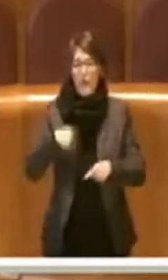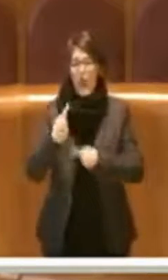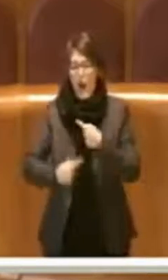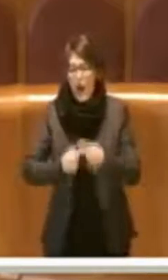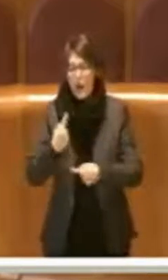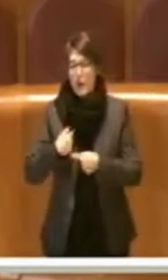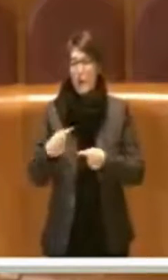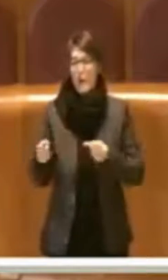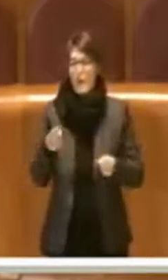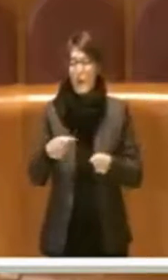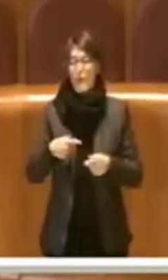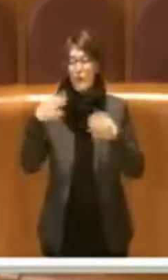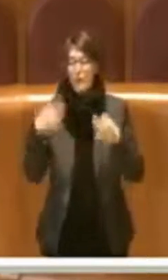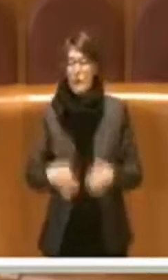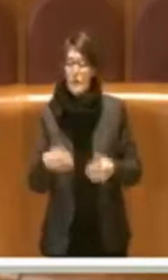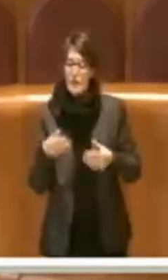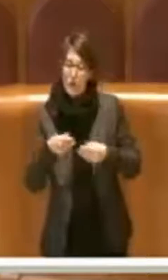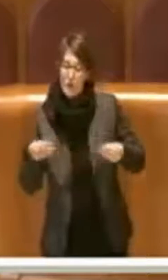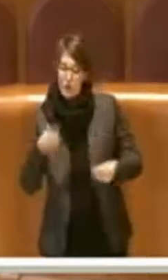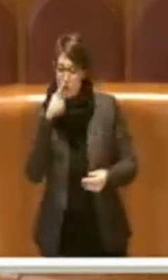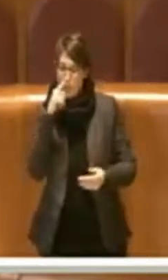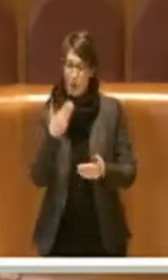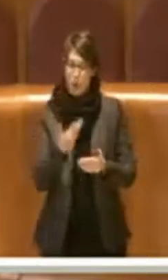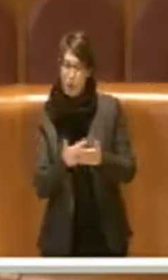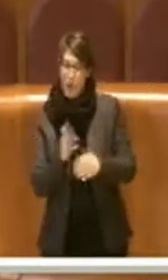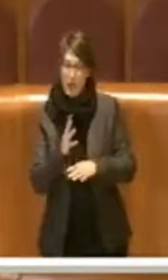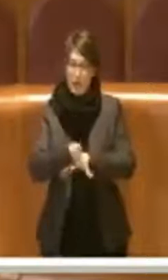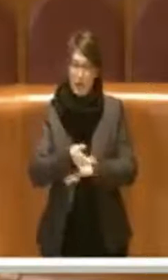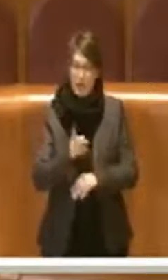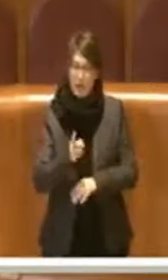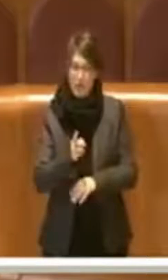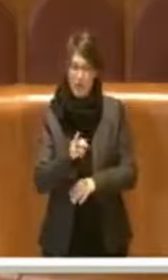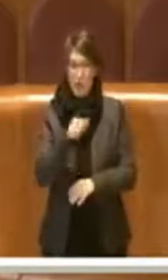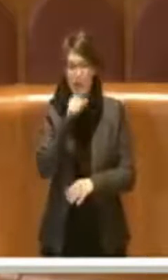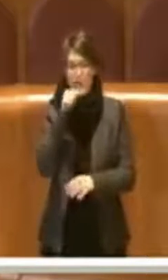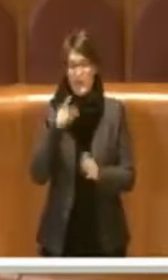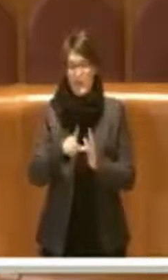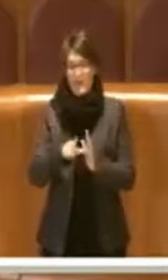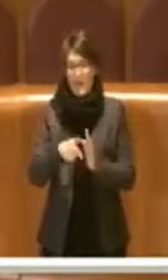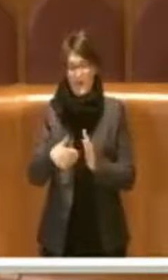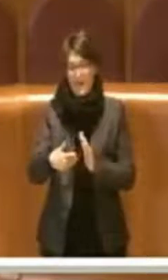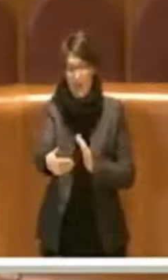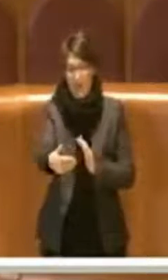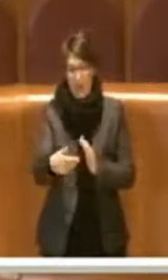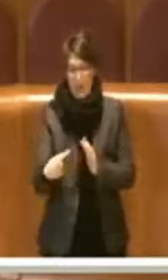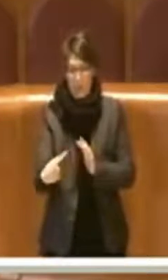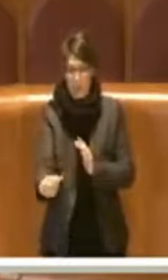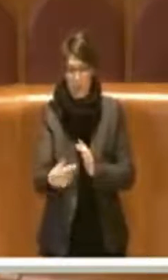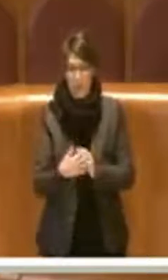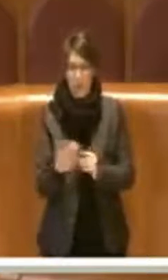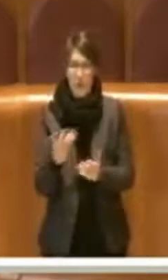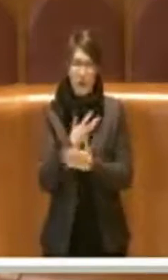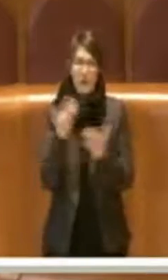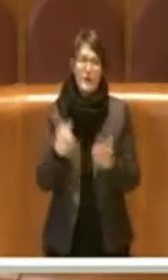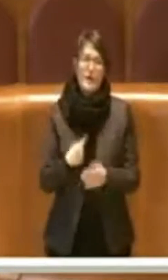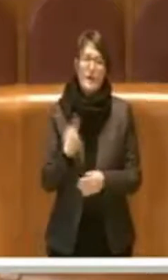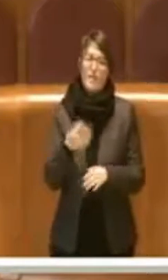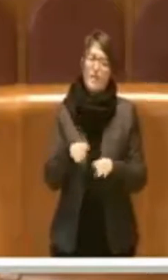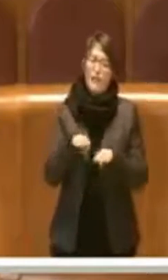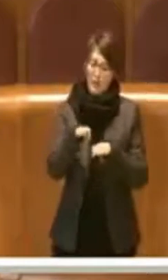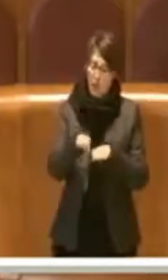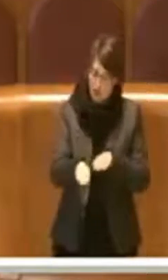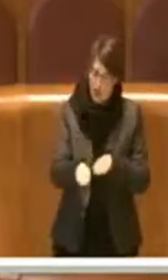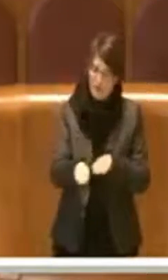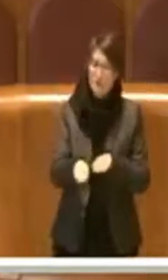del tempo. E quindi, insomma, è ovvio che è un primo passo, le cose sono